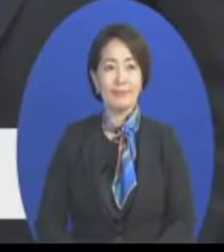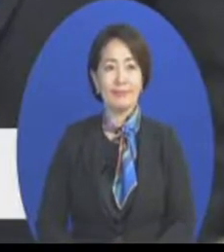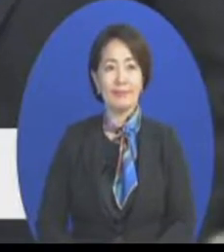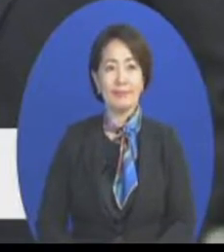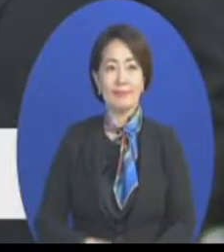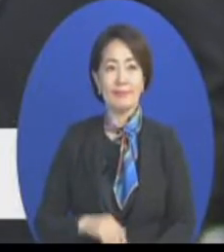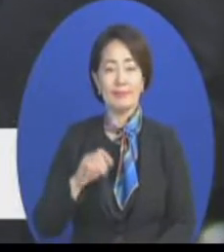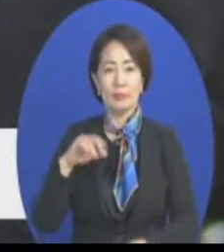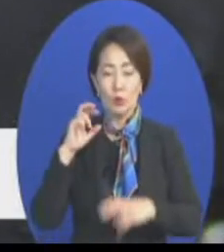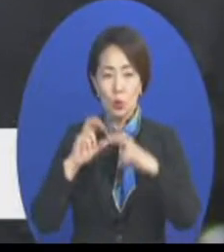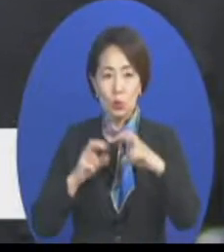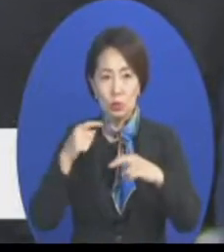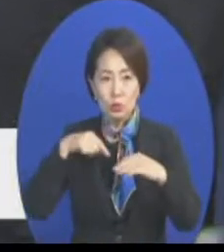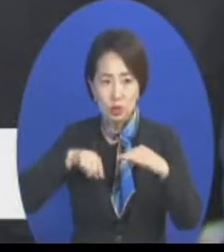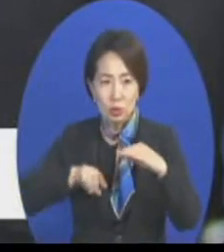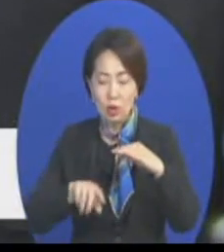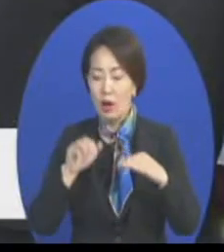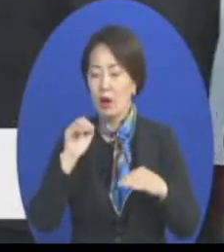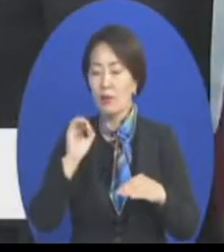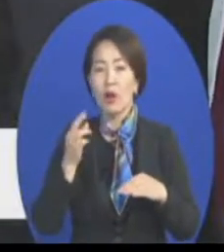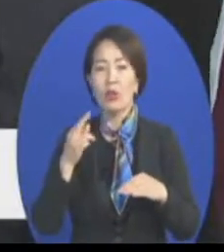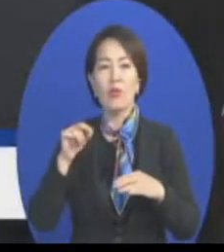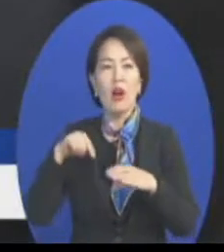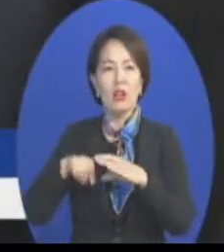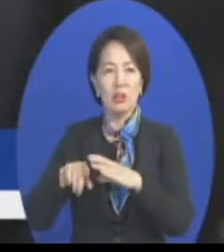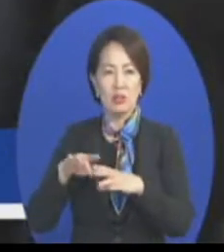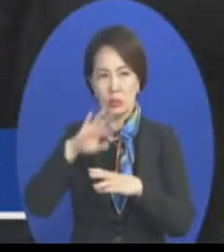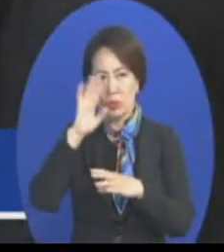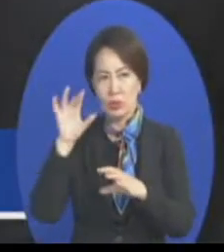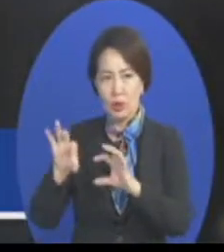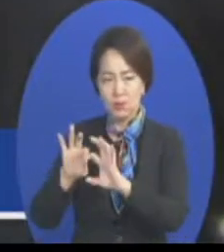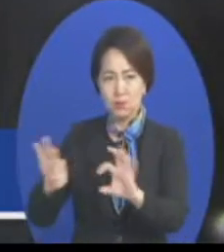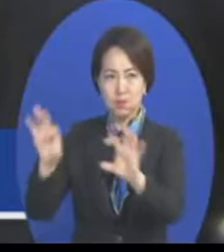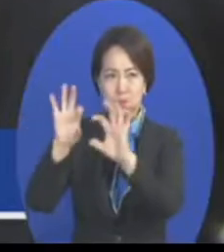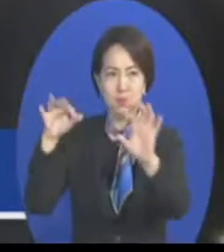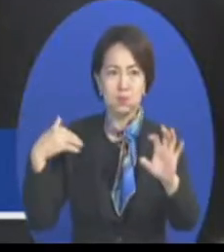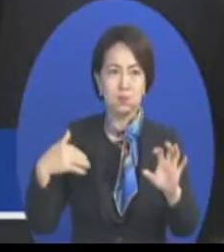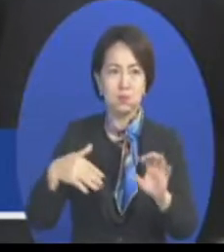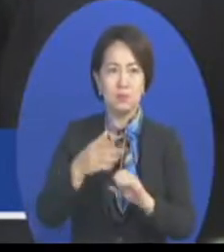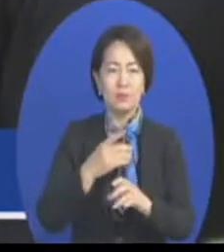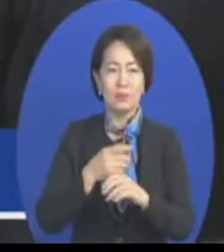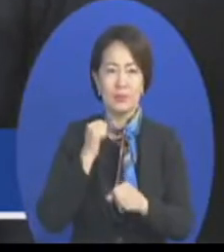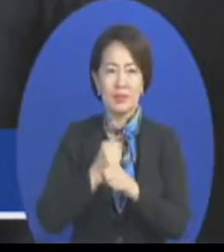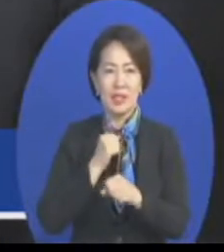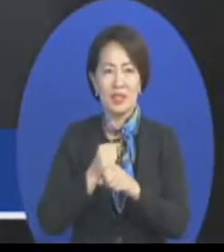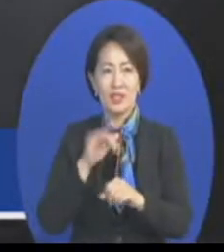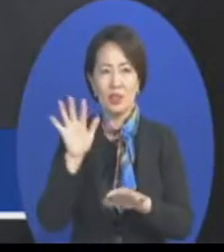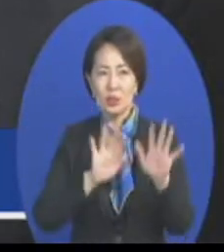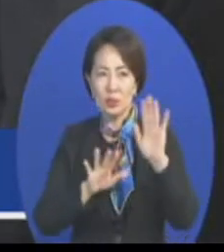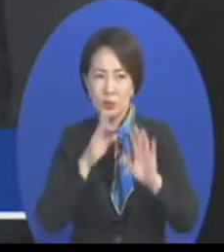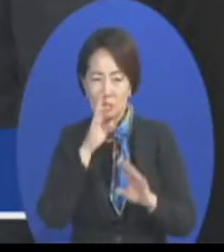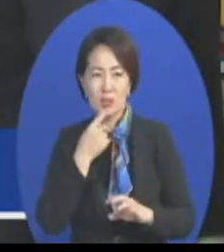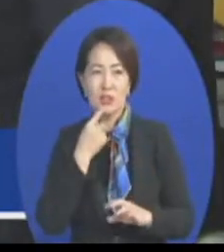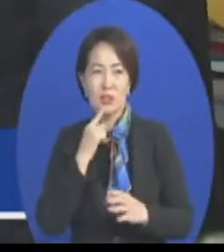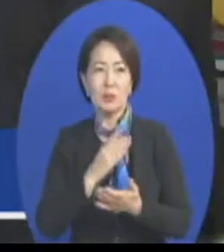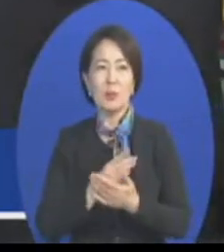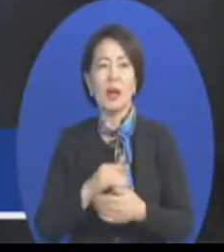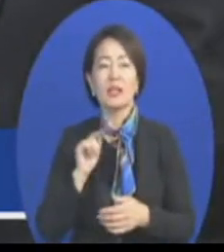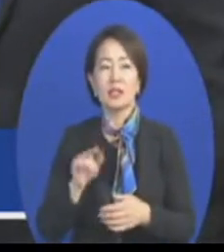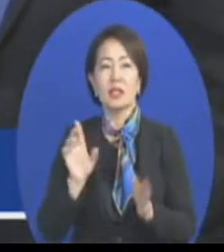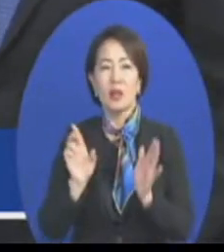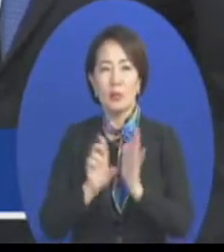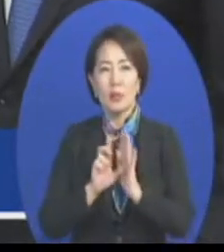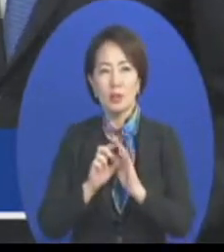Тий, одоо яг үйлдвэр ангиуд нь бол подуул буюу энд нөгөө дулааны шугам маань ингээ явчихсан. Тэгээ яг ажиллах нөхцөл үед бол жоохон хэцүү. Гэхдээ бид